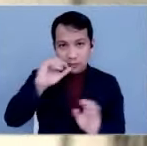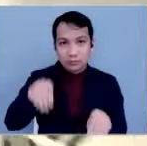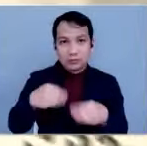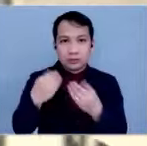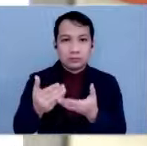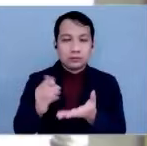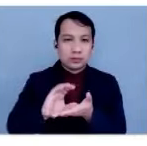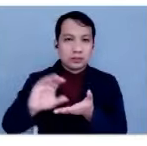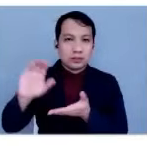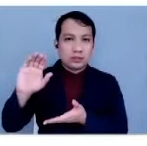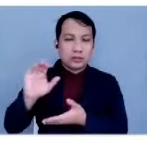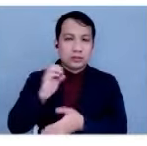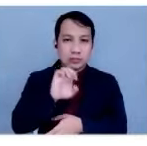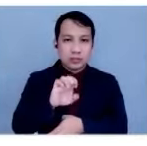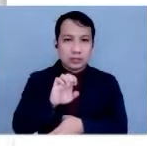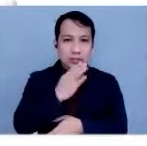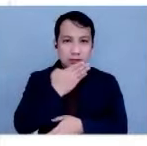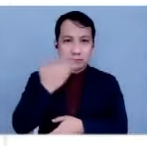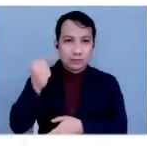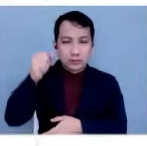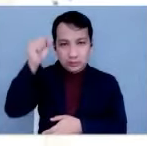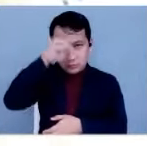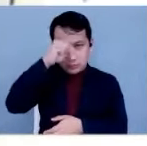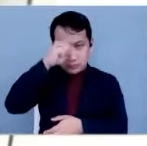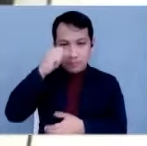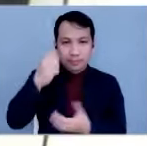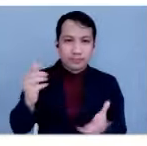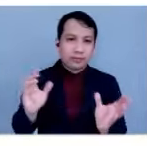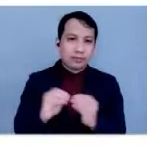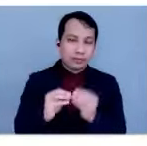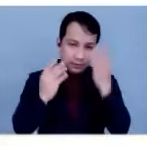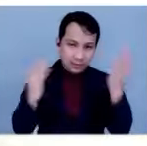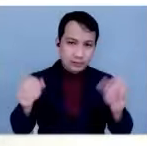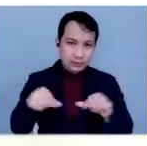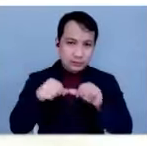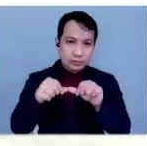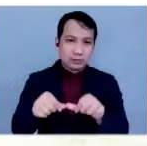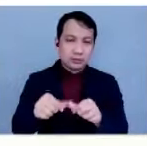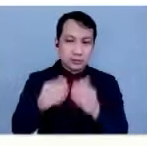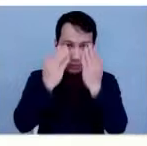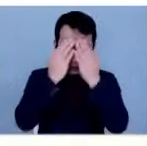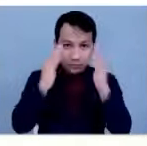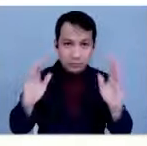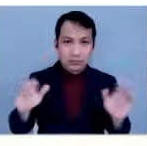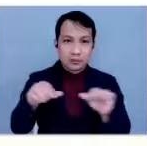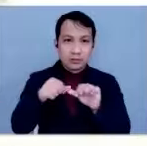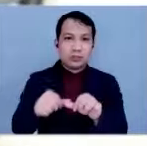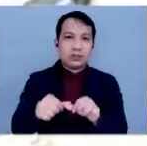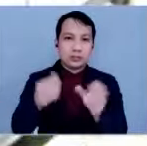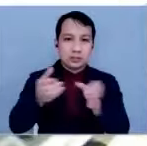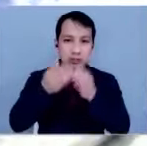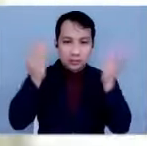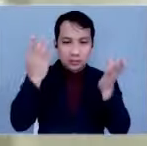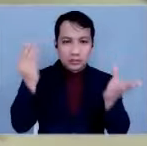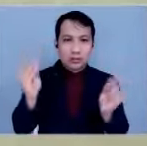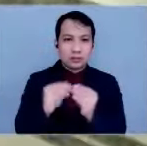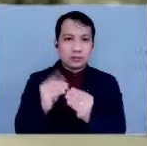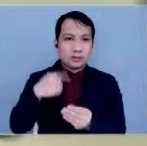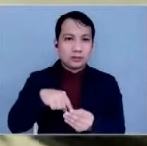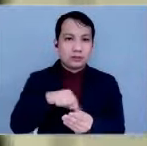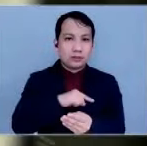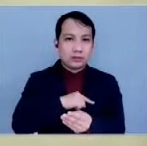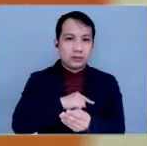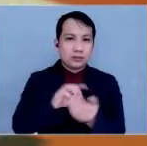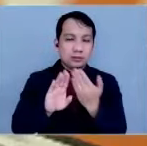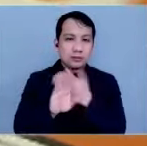kanilang e-best scholars. Bukod po dito, itinuloy rin ng IT Bulaga ang pagdiriwang kasama ang ilang nagbabalik